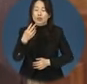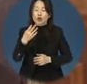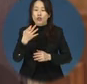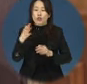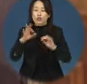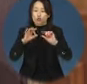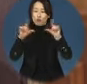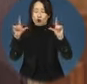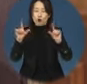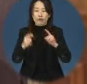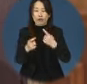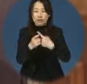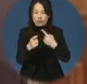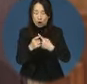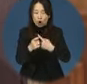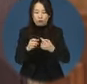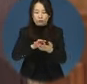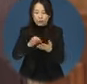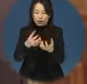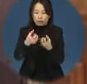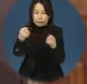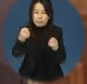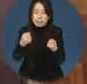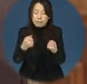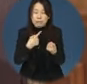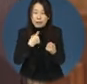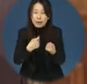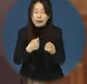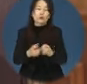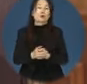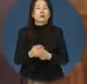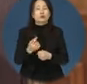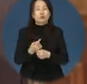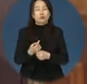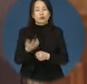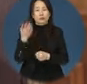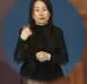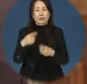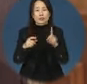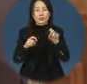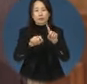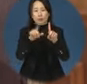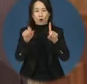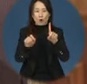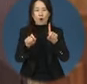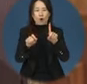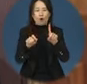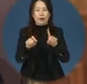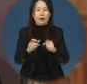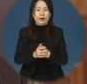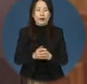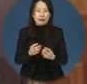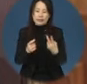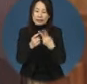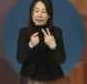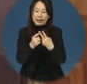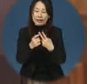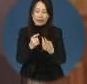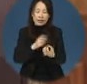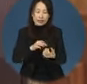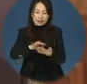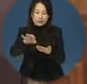됐고요 그리고 이런 게 재정 붕권 이 지난 11월에 국회에서 법안이 가 통과가 됐으니까 했어요 이제 차이점이라면